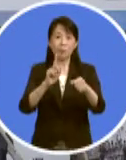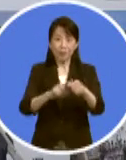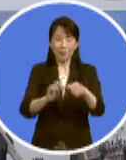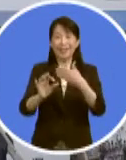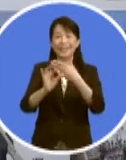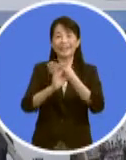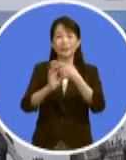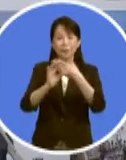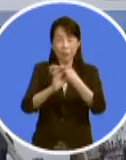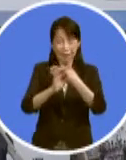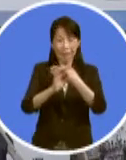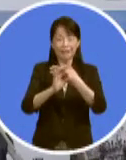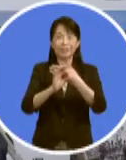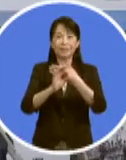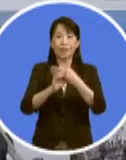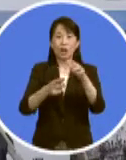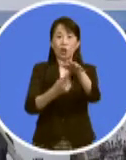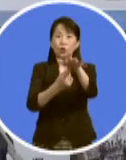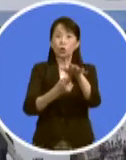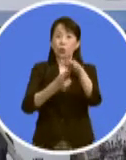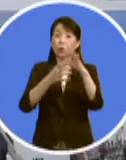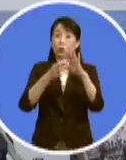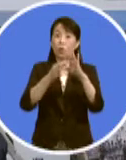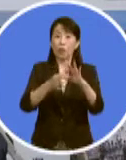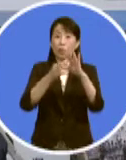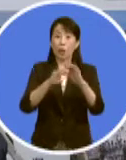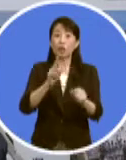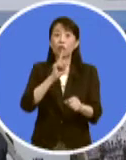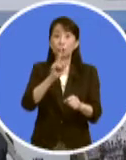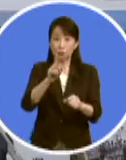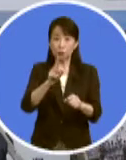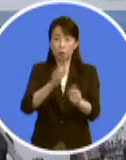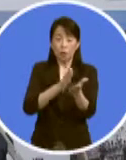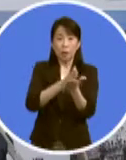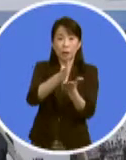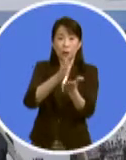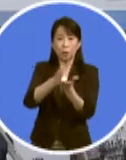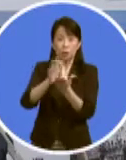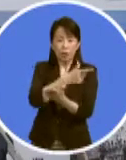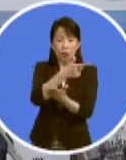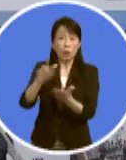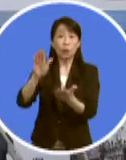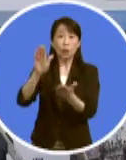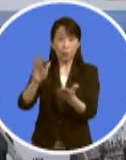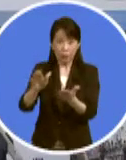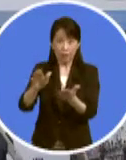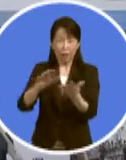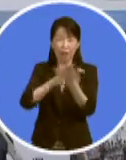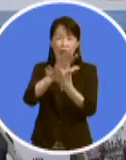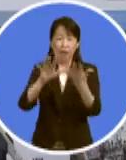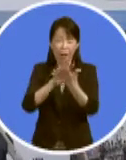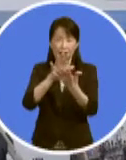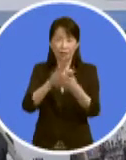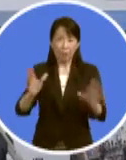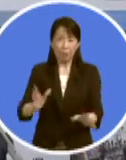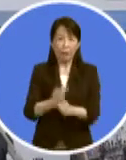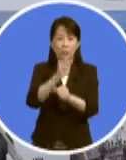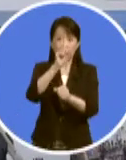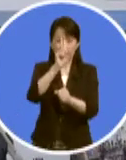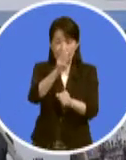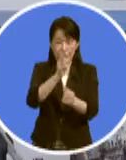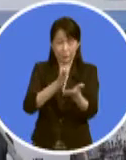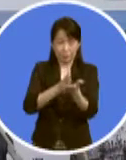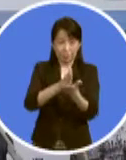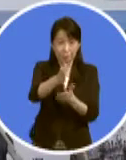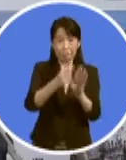も例えば一つはまあ農業関係を部門別にですねわかりやすく整理をしようということを一つさ